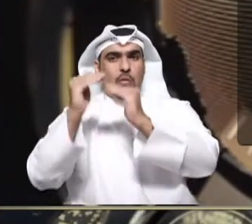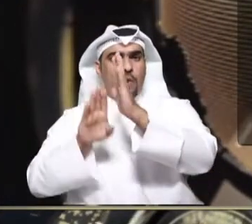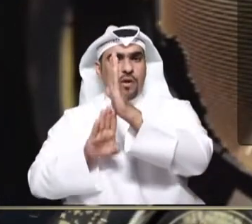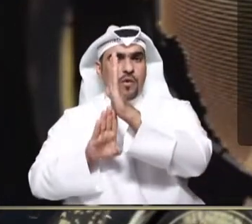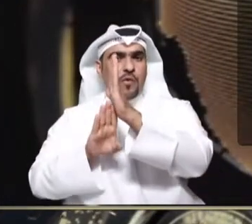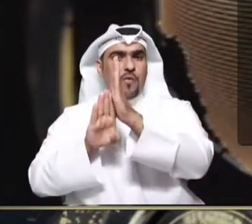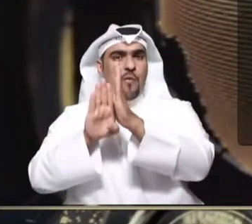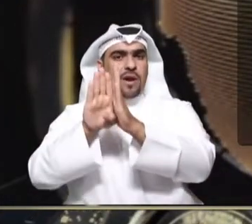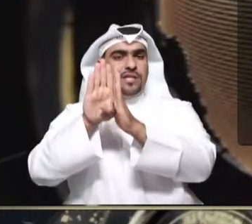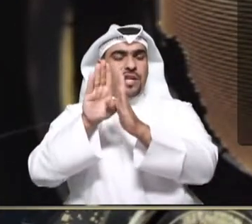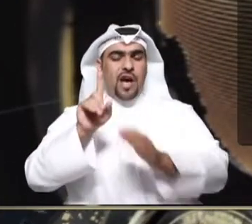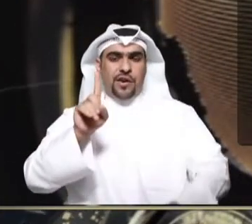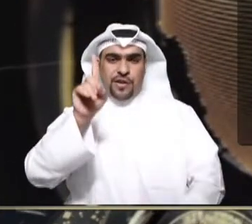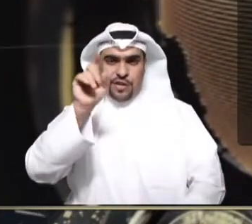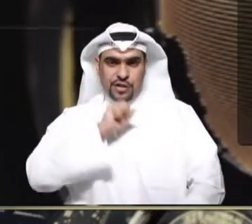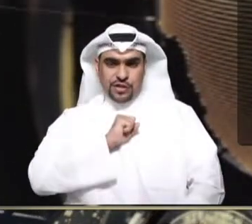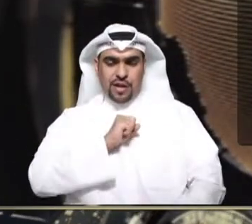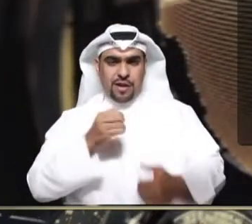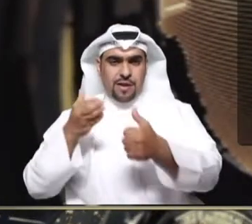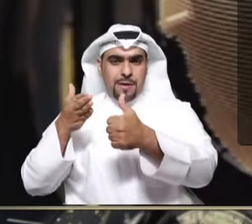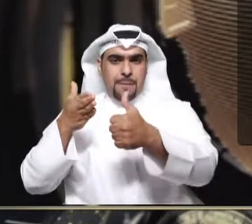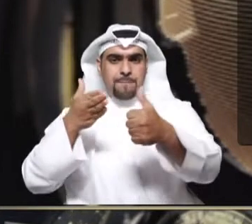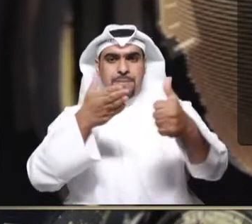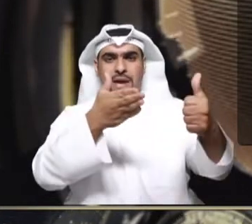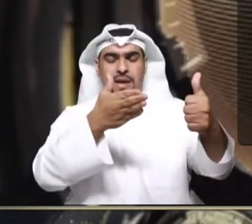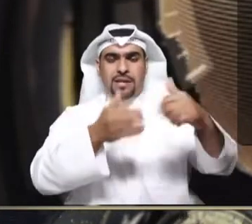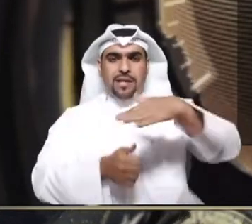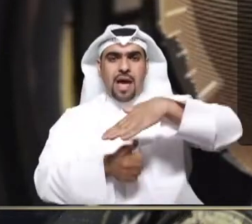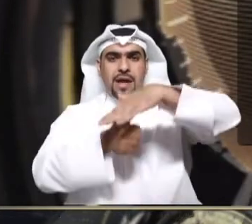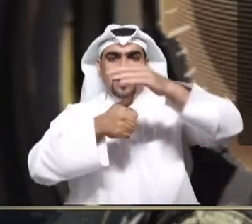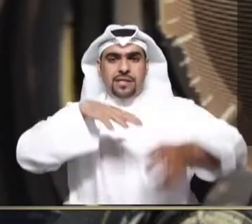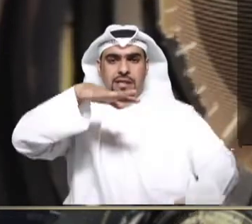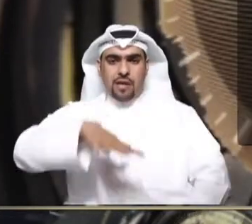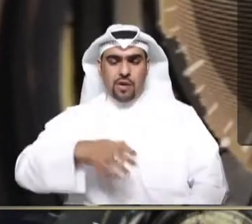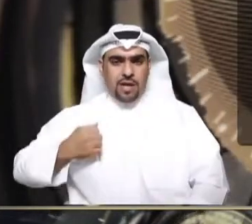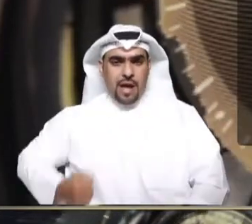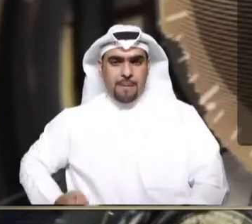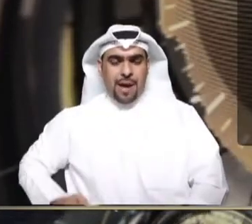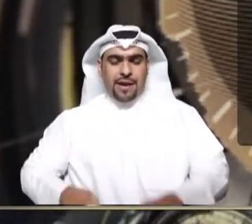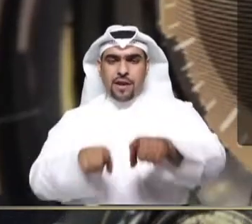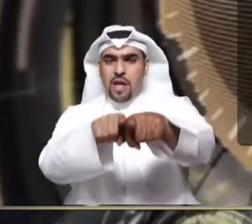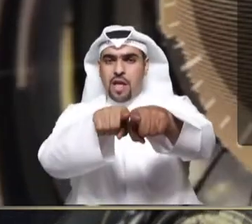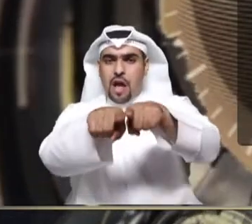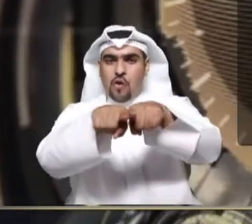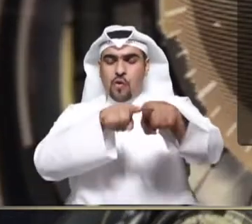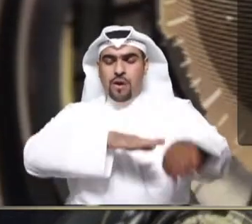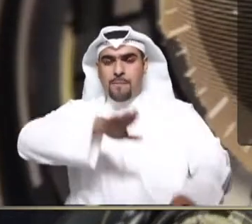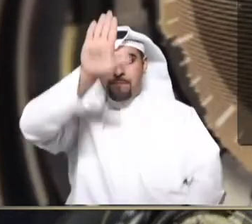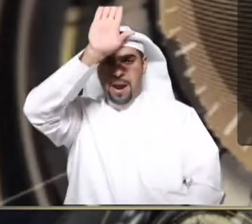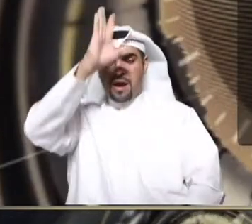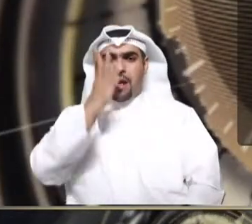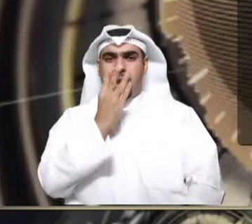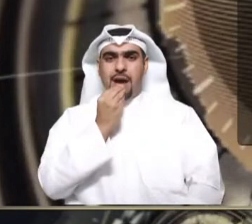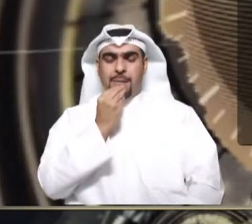إليه من رفعة ورقي وازدهار في ظل القيادة الحكيمة لأخيه صاحب الجلالة الملك